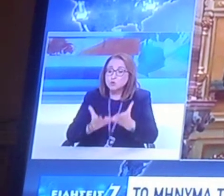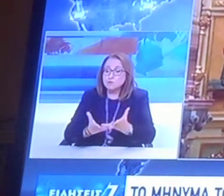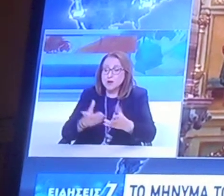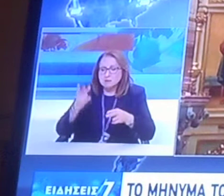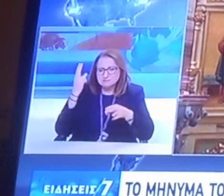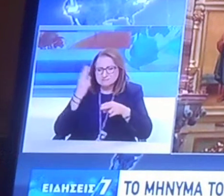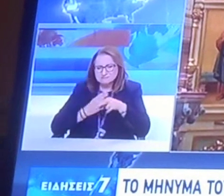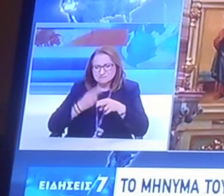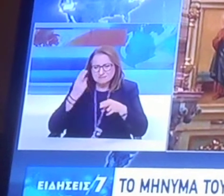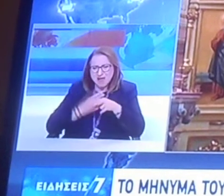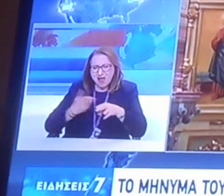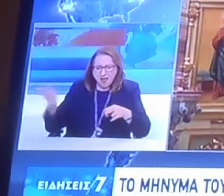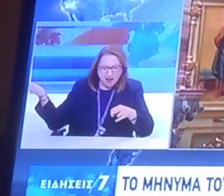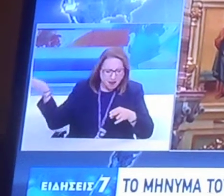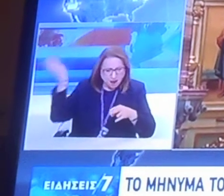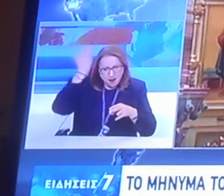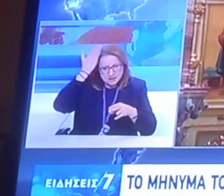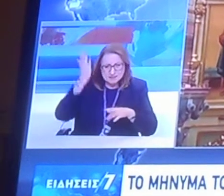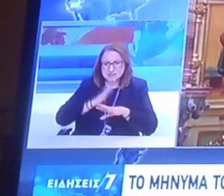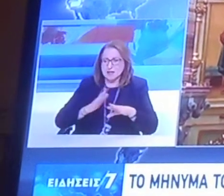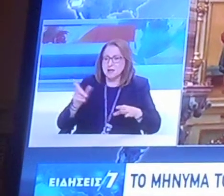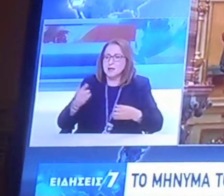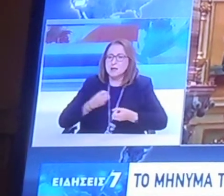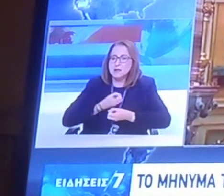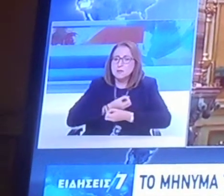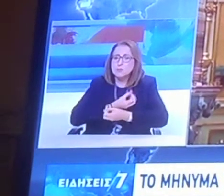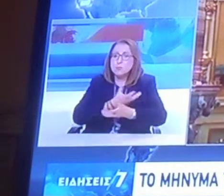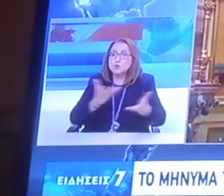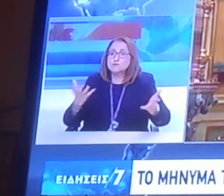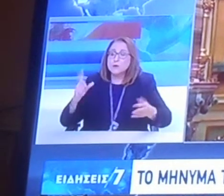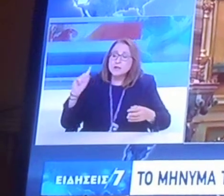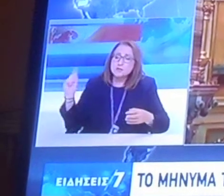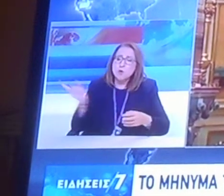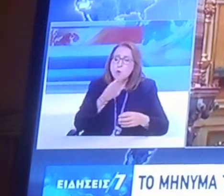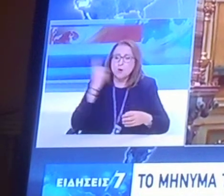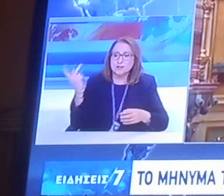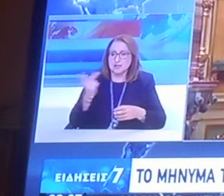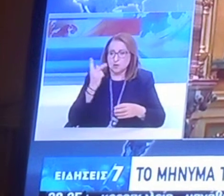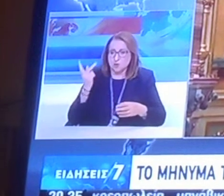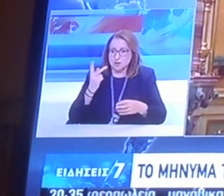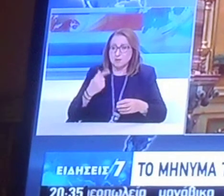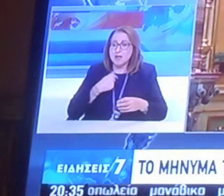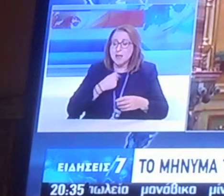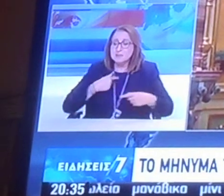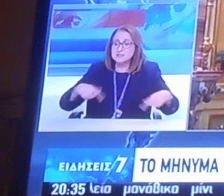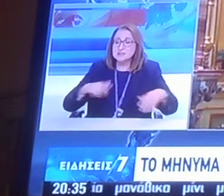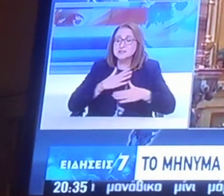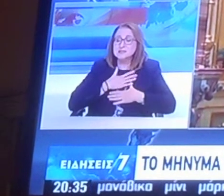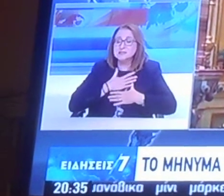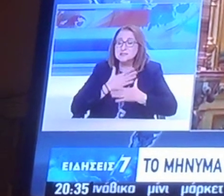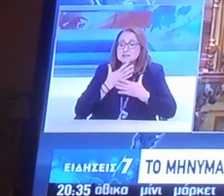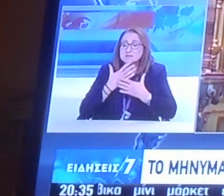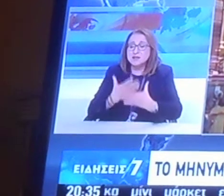κοινωνία. Είναι θυσία και αξίζει κάθε τιμή και ευγνωμοσύνη. Σας ευχαριστούμε